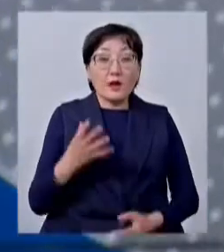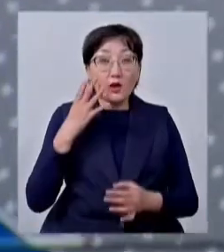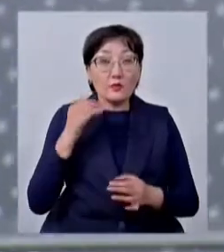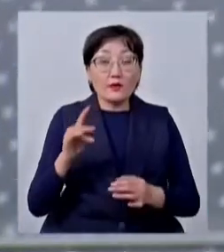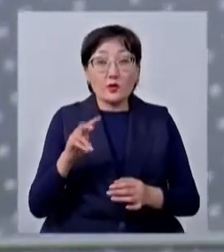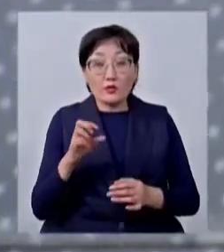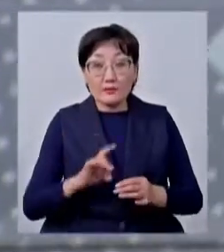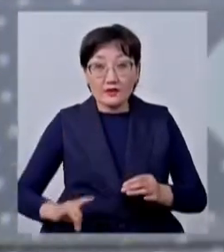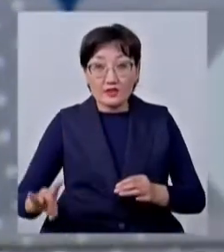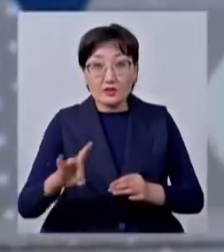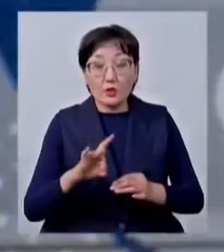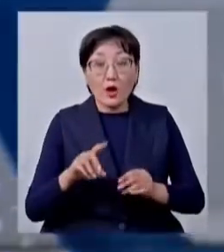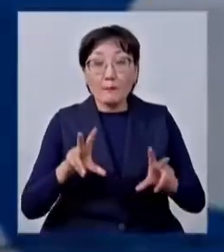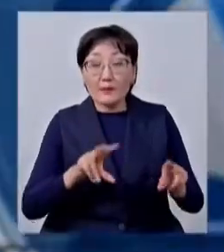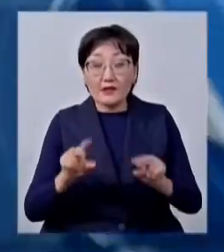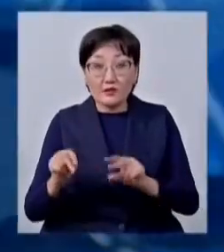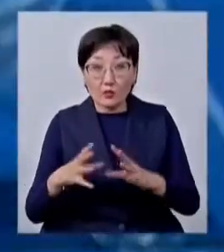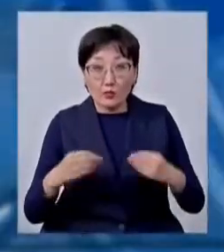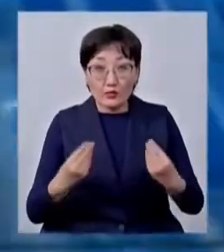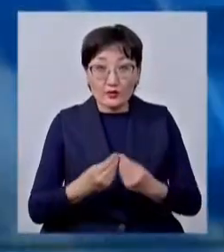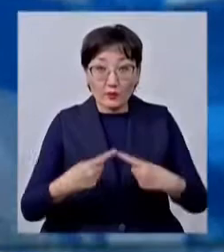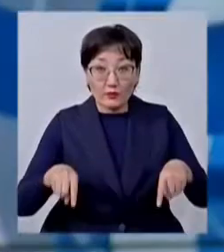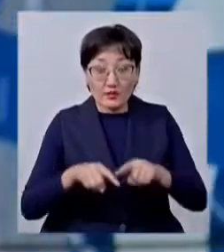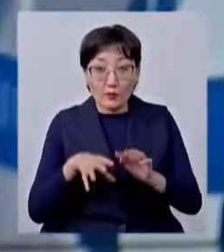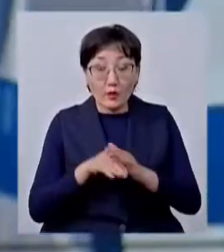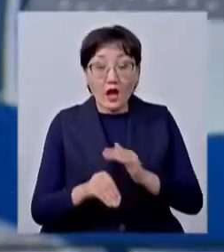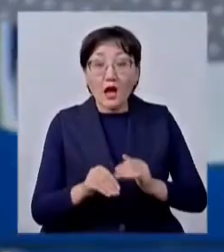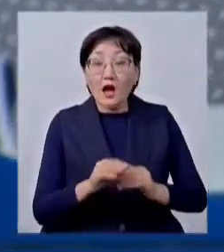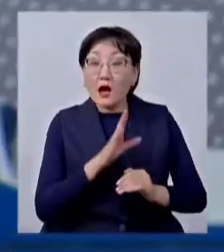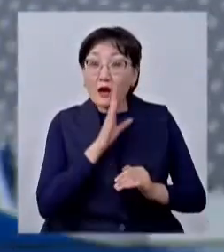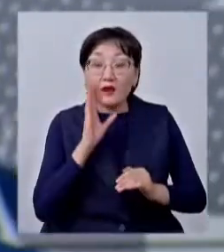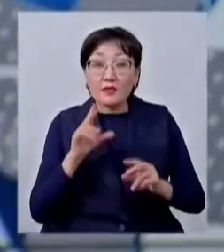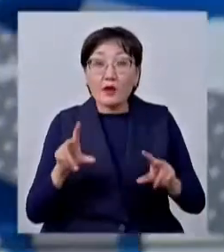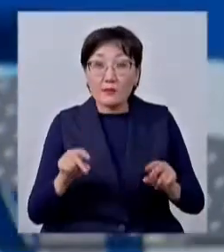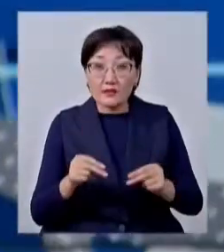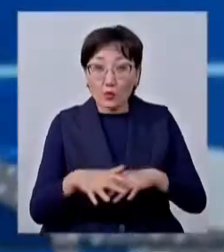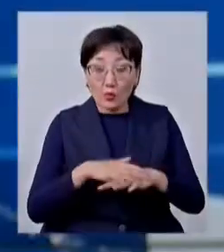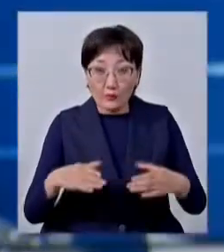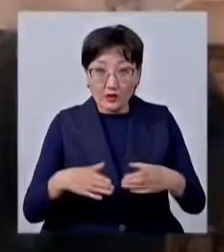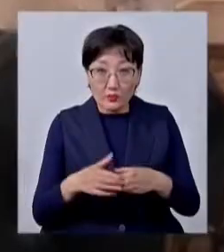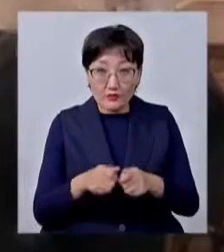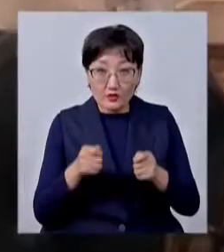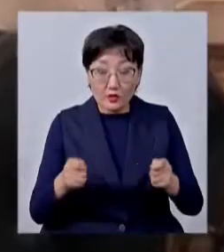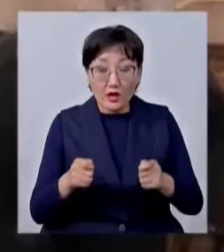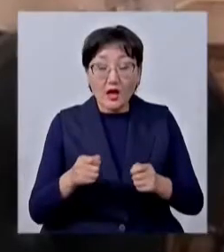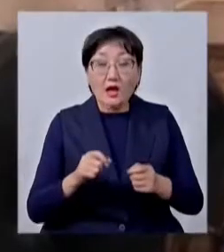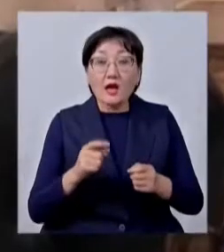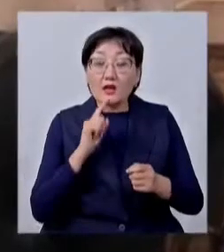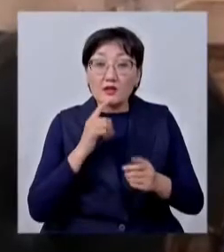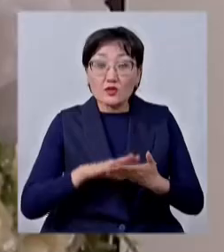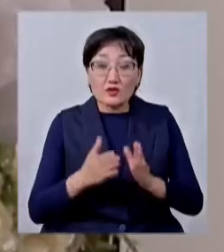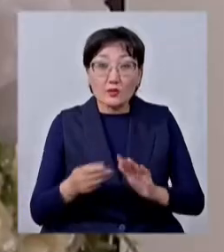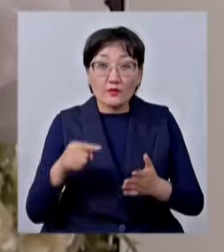Алматының Наурызбай ауданындағы бақытты отбасы орталығына қарасты ана тілегі қоғамдық қор ашылды. Ұйым қиын жағдайға тап